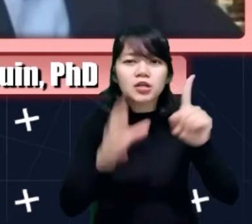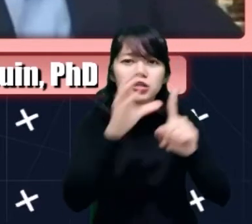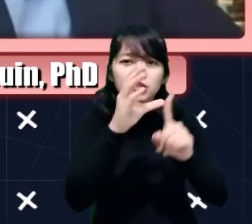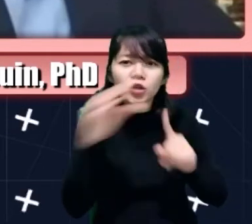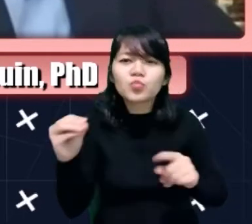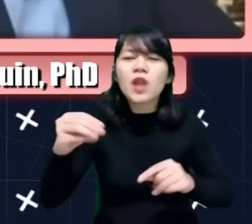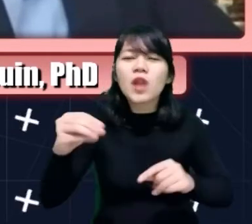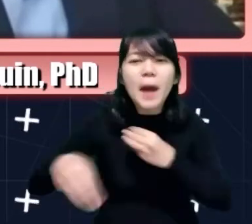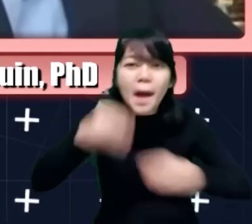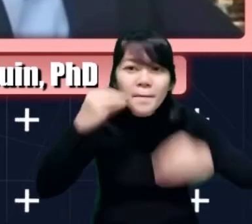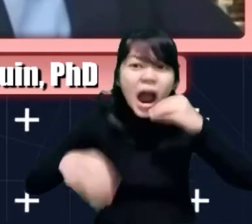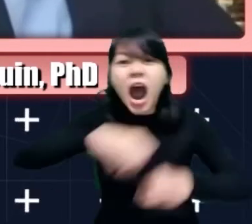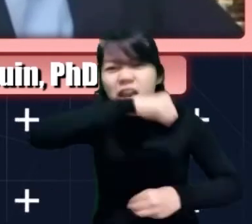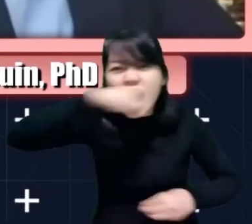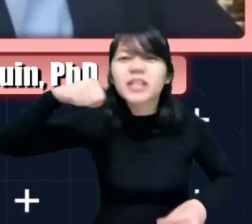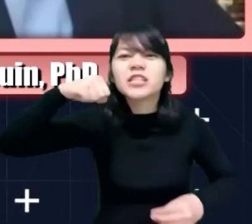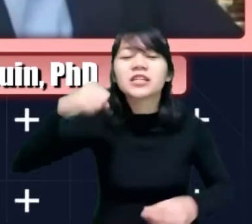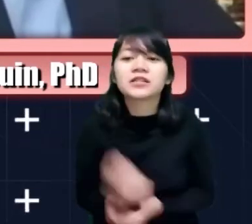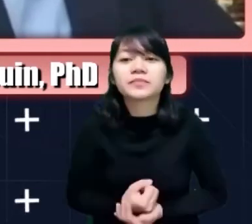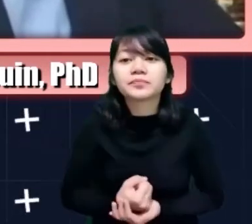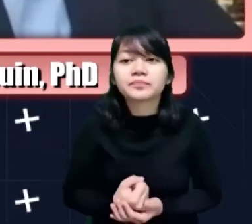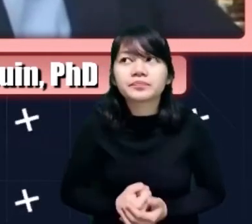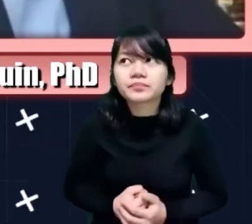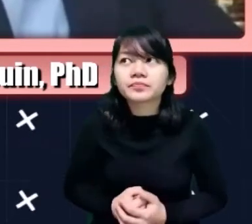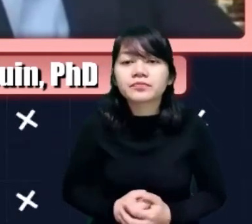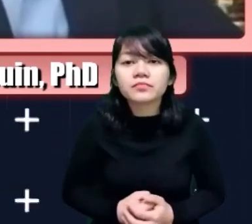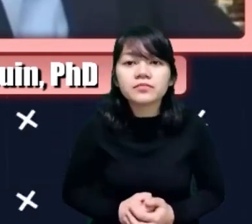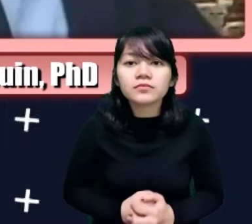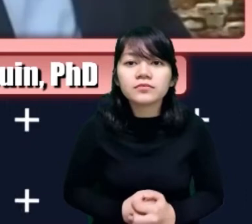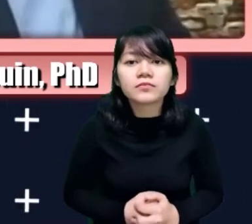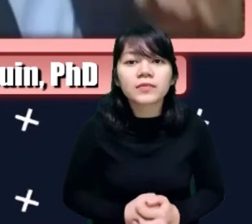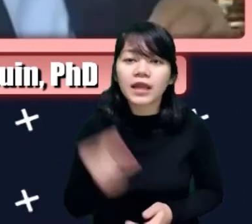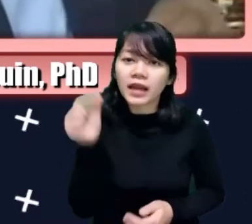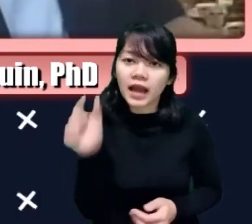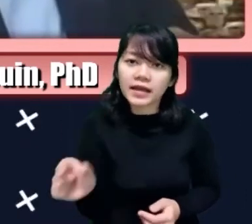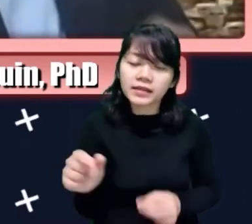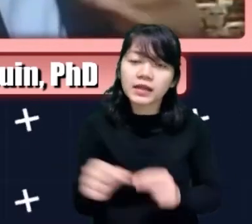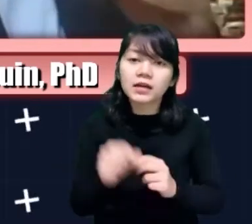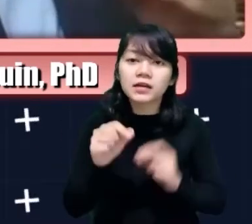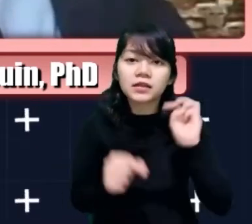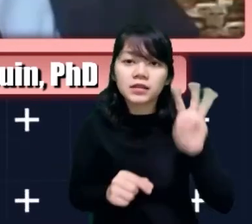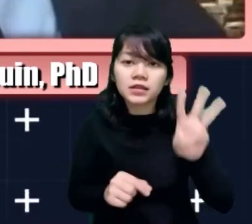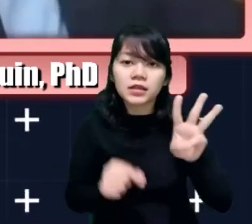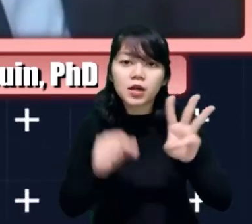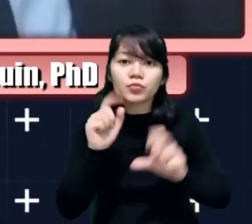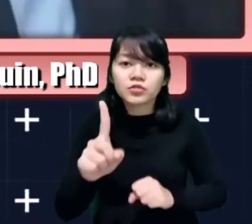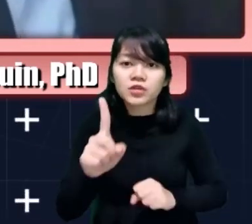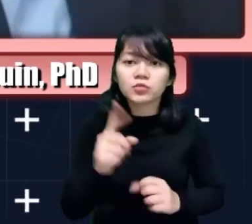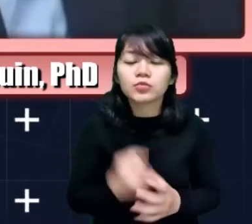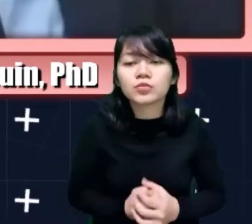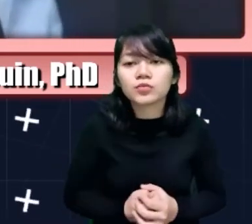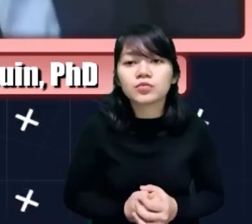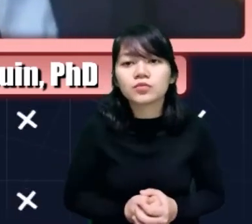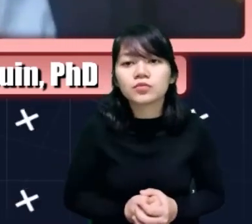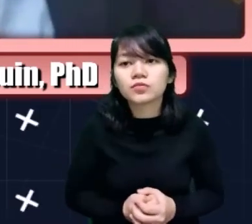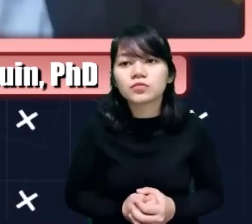biar puas. Ya. Lalu ayat yang ke-31, kita stop dulu di situ, apa yang terjadi, ayat yang